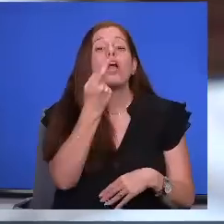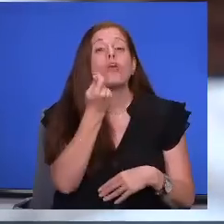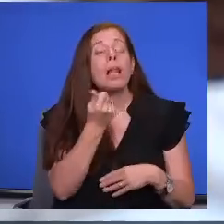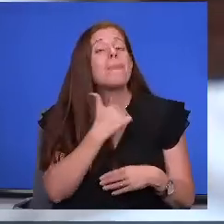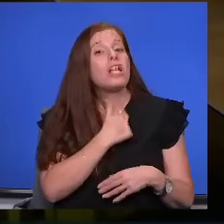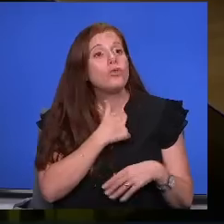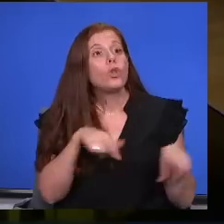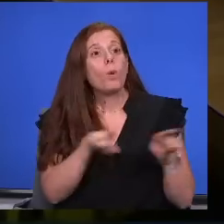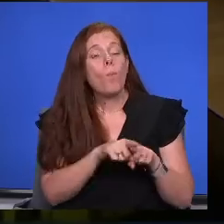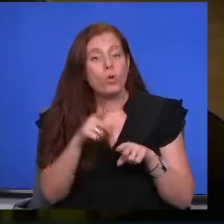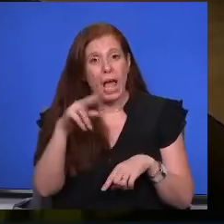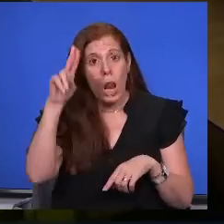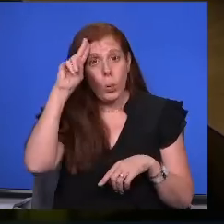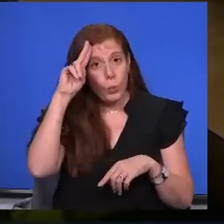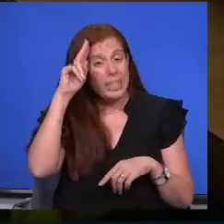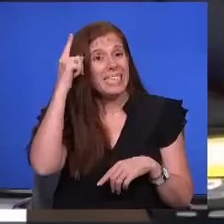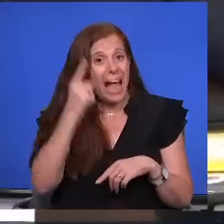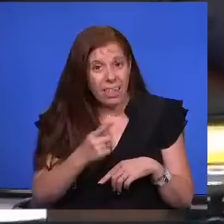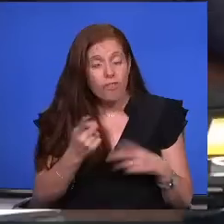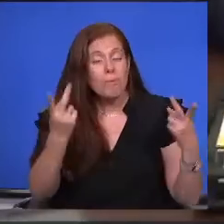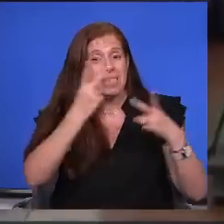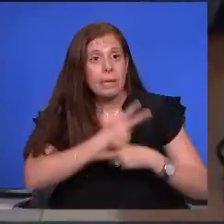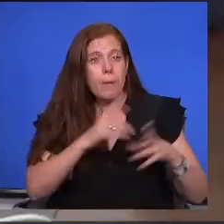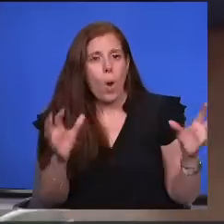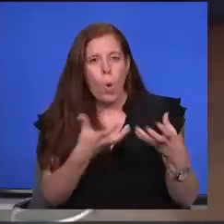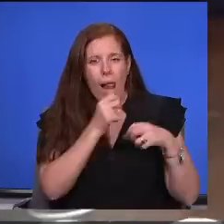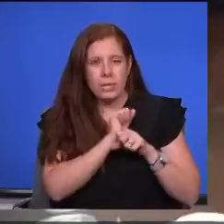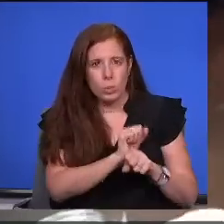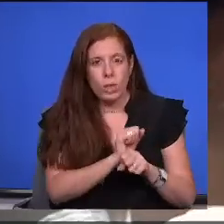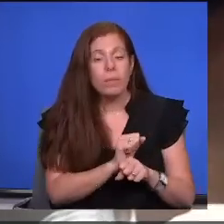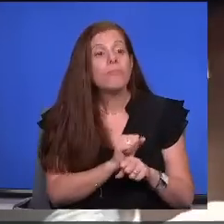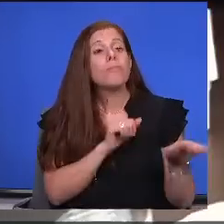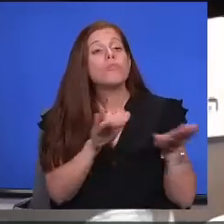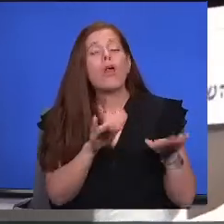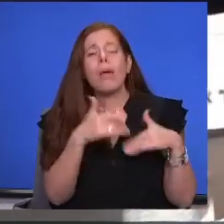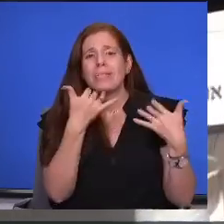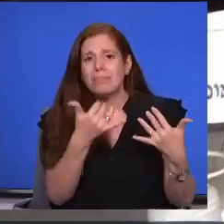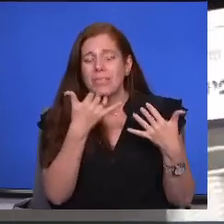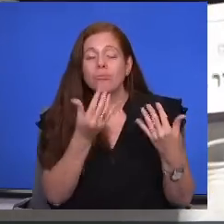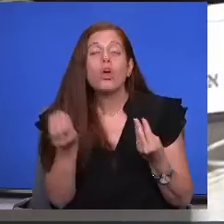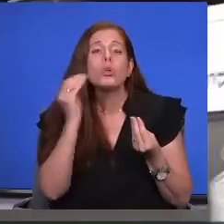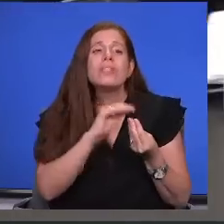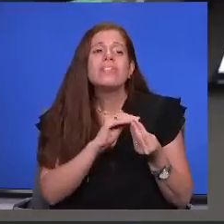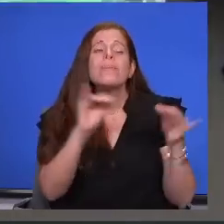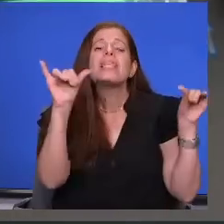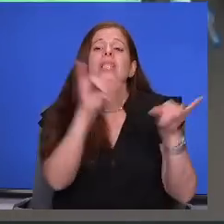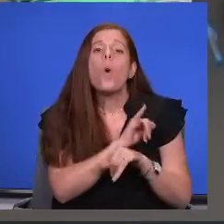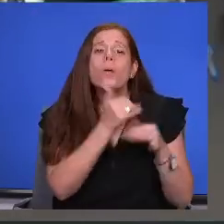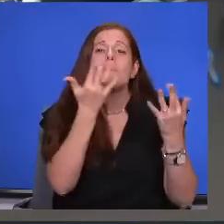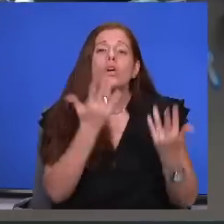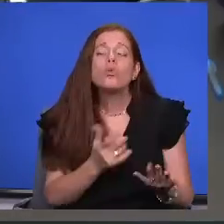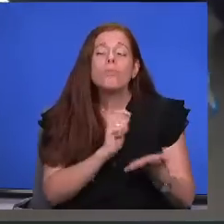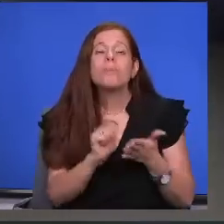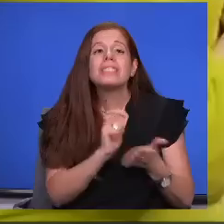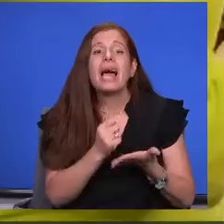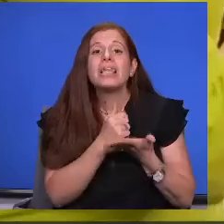למפלגות החרדיות בהסכמים הקואליציוניים. בממשלה מסבירים שהתוספת נבעה מטעות בחישוב במשרד האוצר, שחייבה להוסיף את